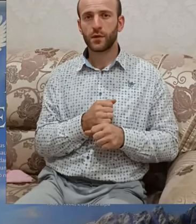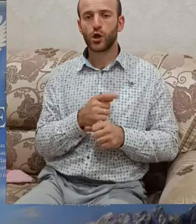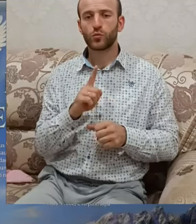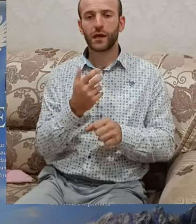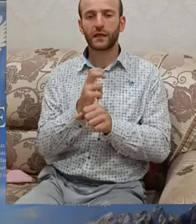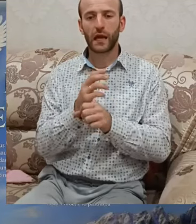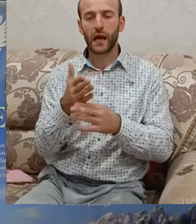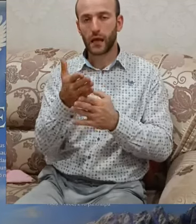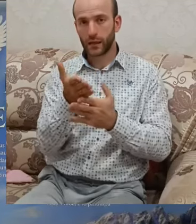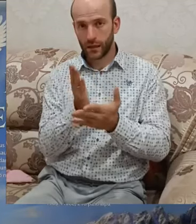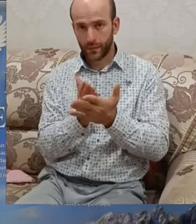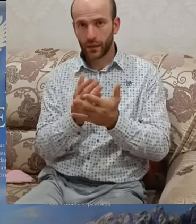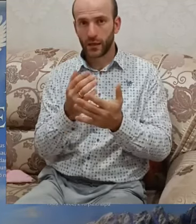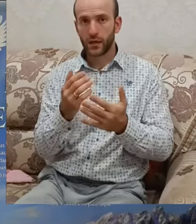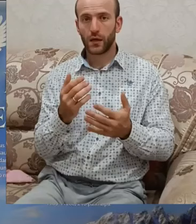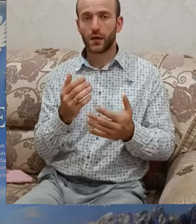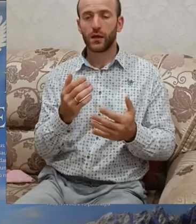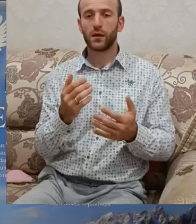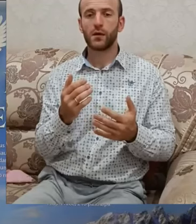хлеб, этот хлеб.